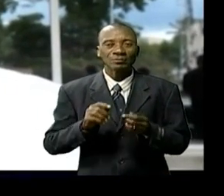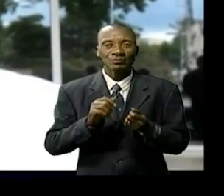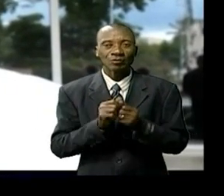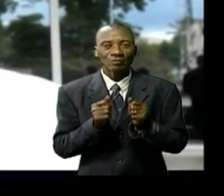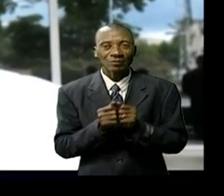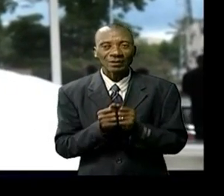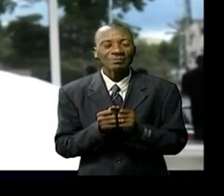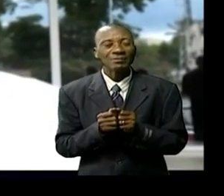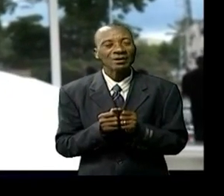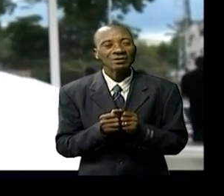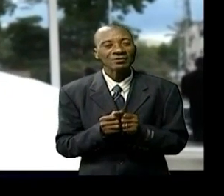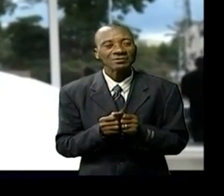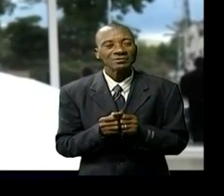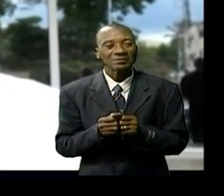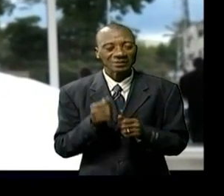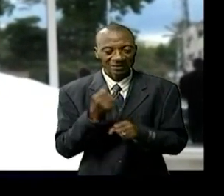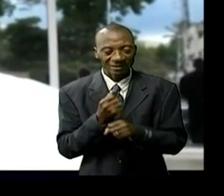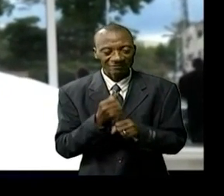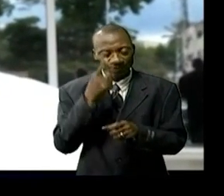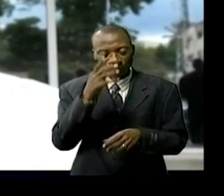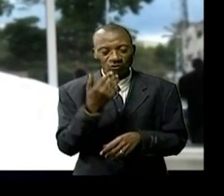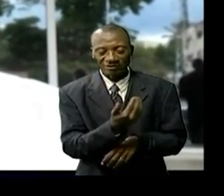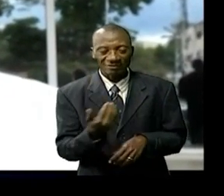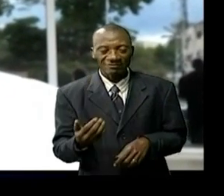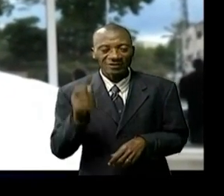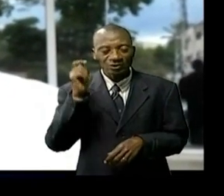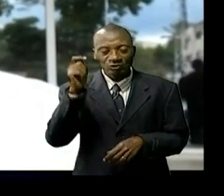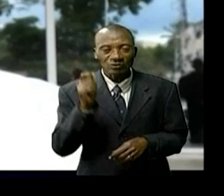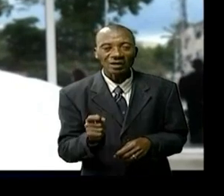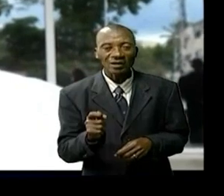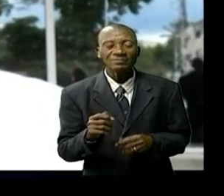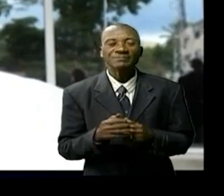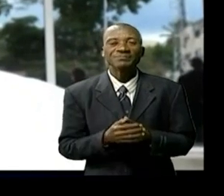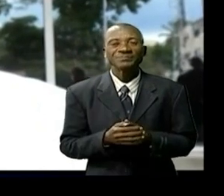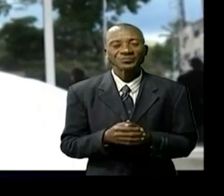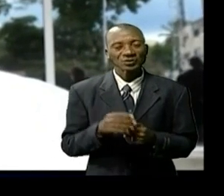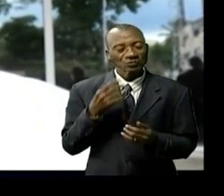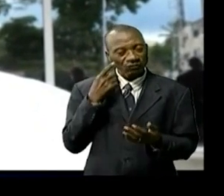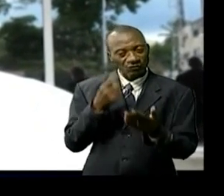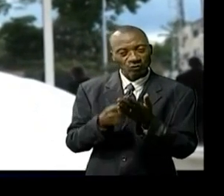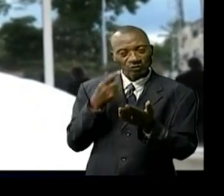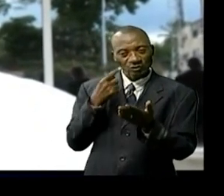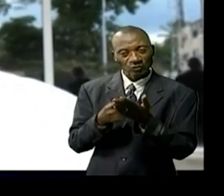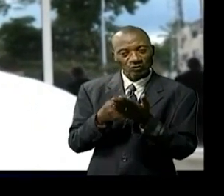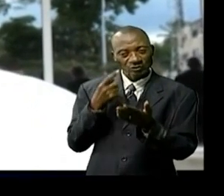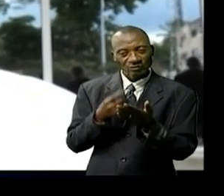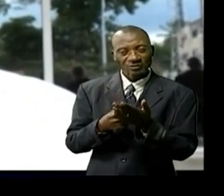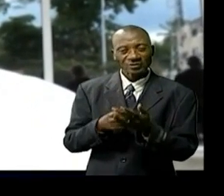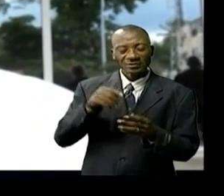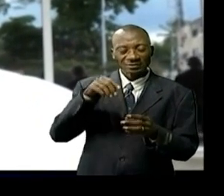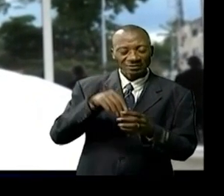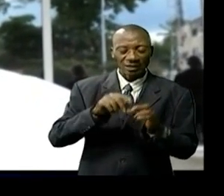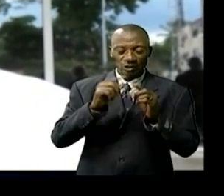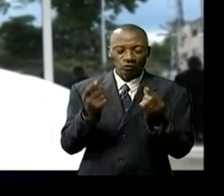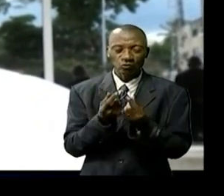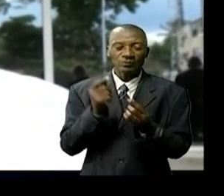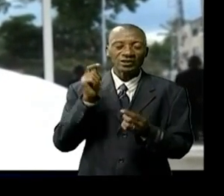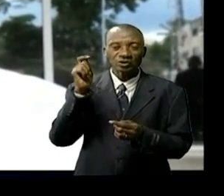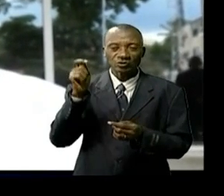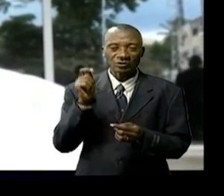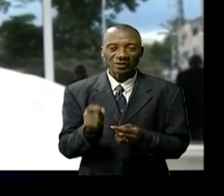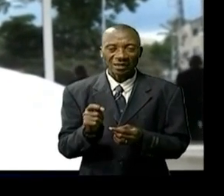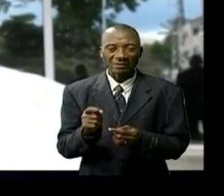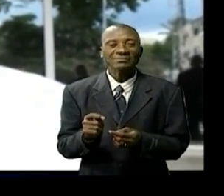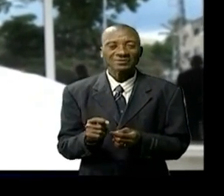des enfants soldats pour constater fort heureusement que au niveau des fardc ce phénomène là